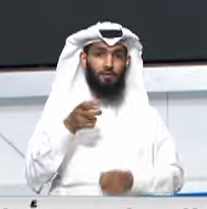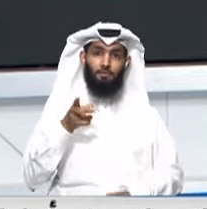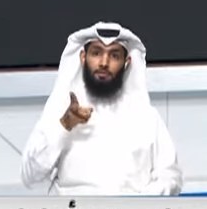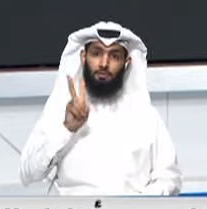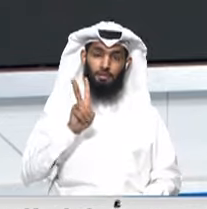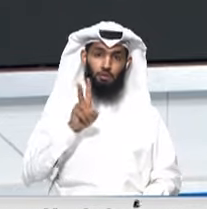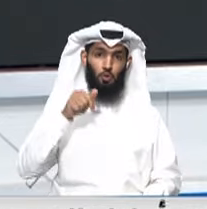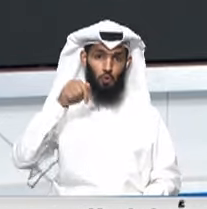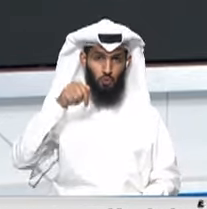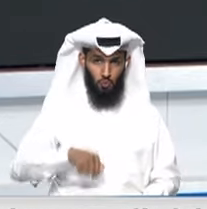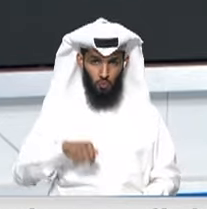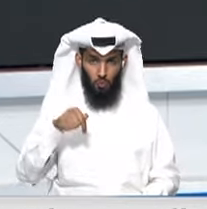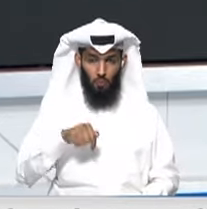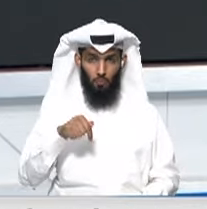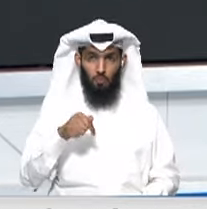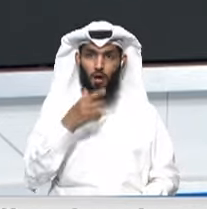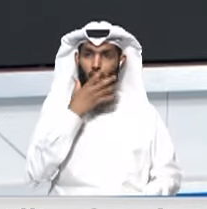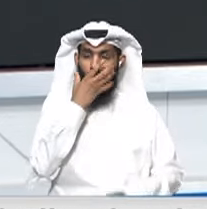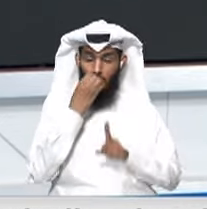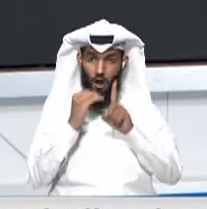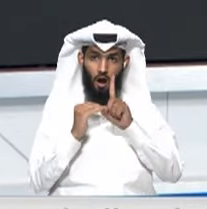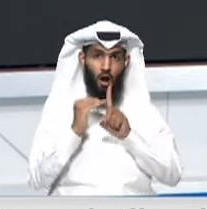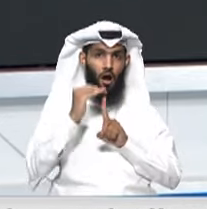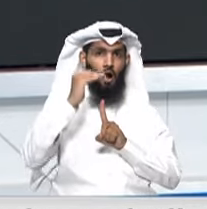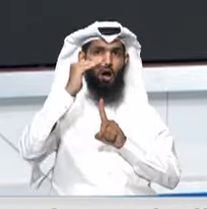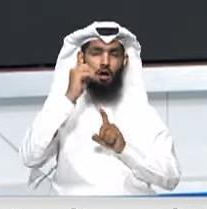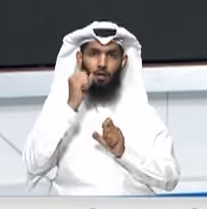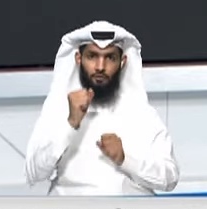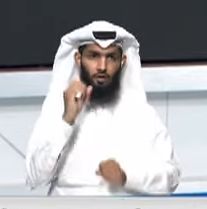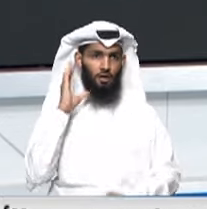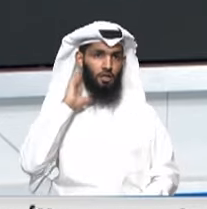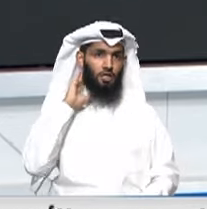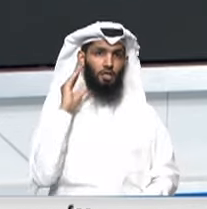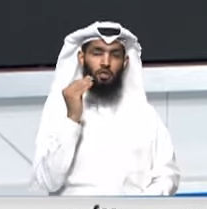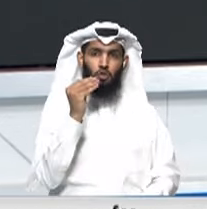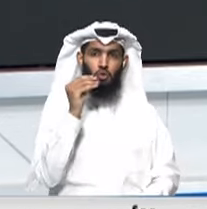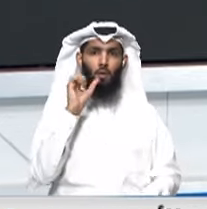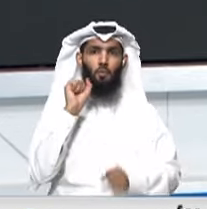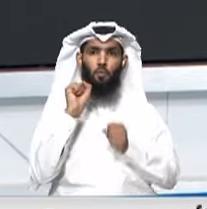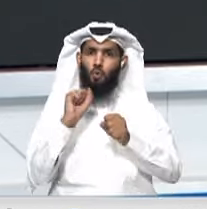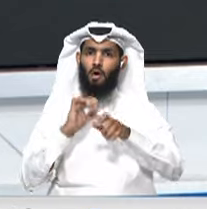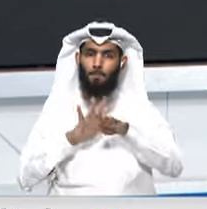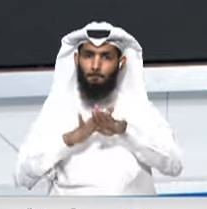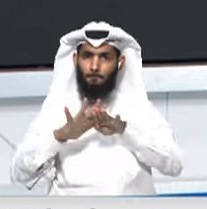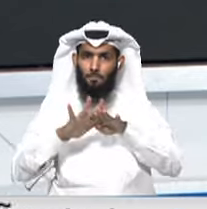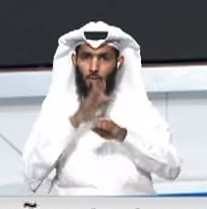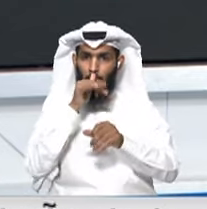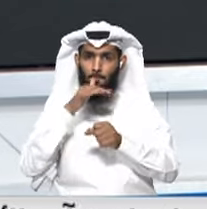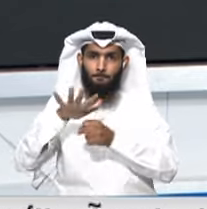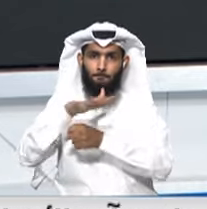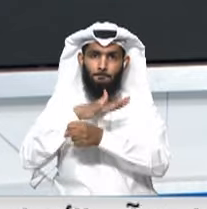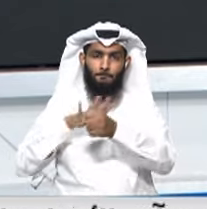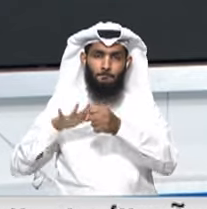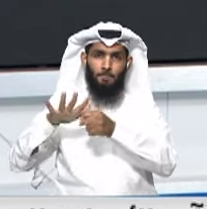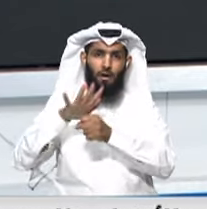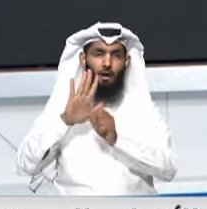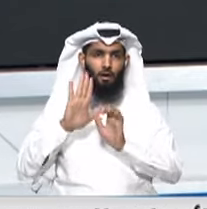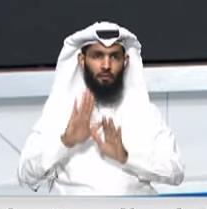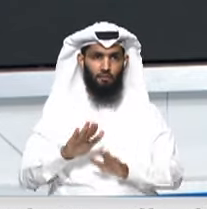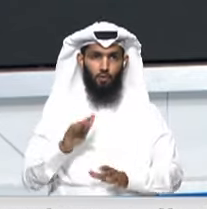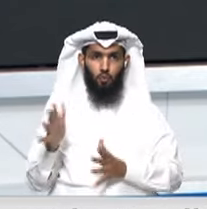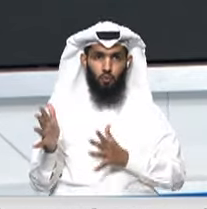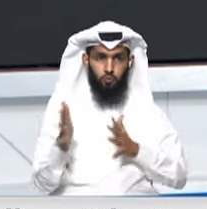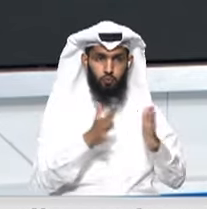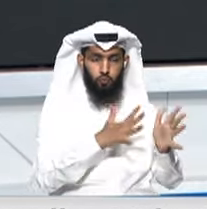الليلة أجواءنا حارة إلى ماء الحرارة رطبة نسبيا خاصة على المناطق الساحلية وداخل البحر، وأيضا لاحظ استمرار لرياح